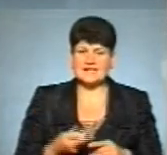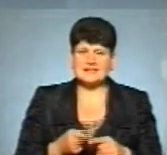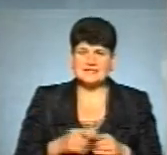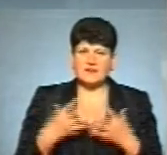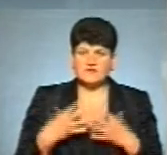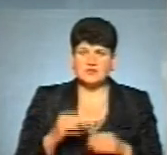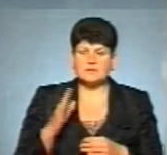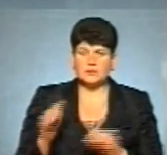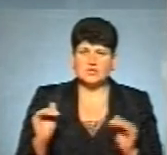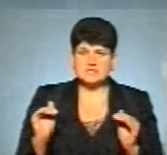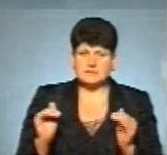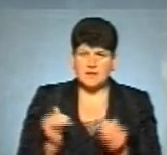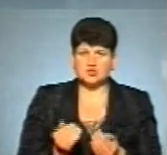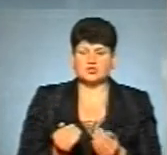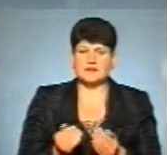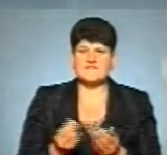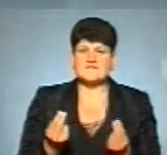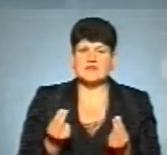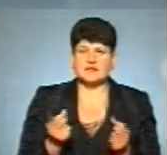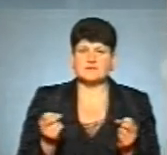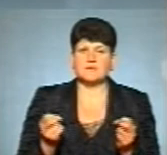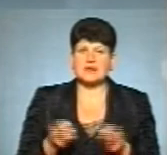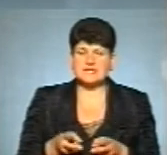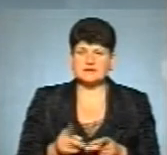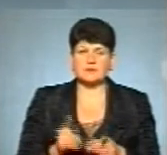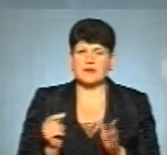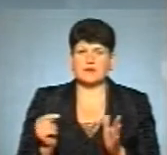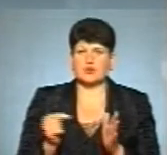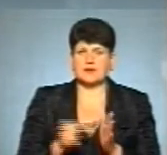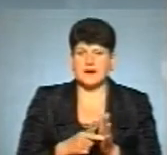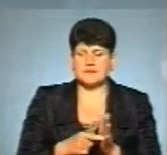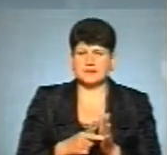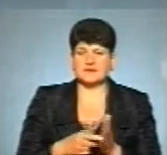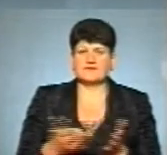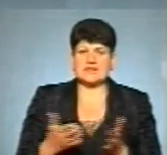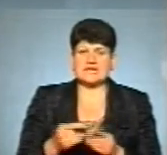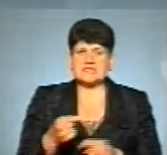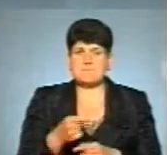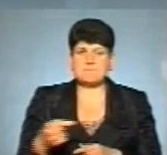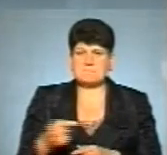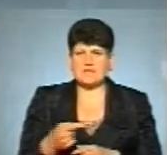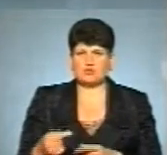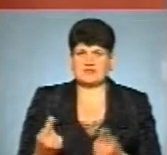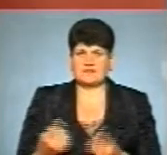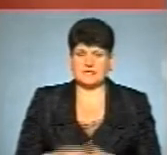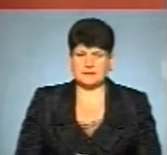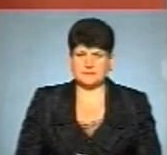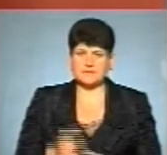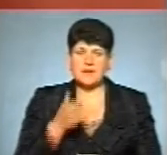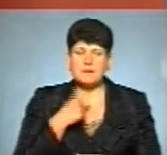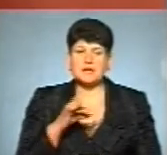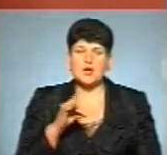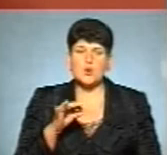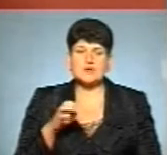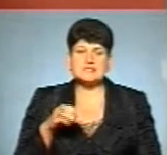майбутнє з вже зменшеними такими фінансовими ризиками, щоб не потрапити десь в якісь мінуси великі. Пане Ростиславе,